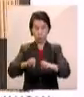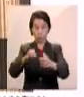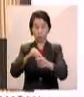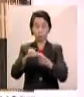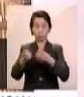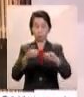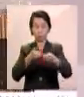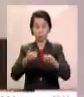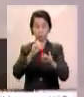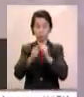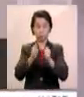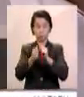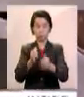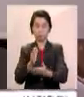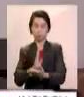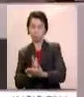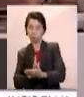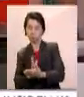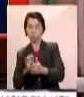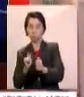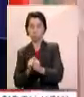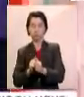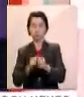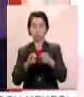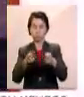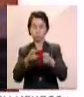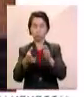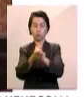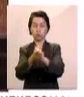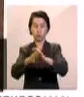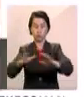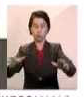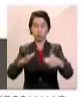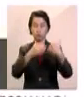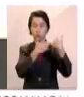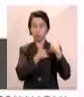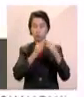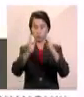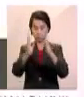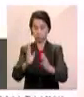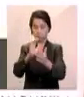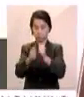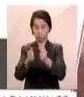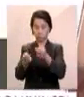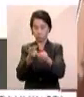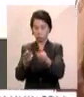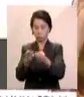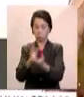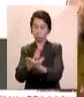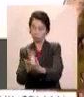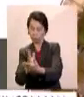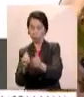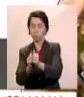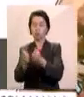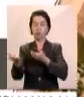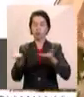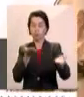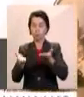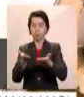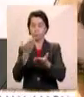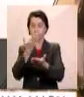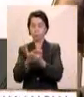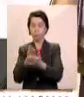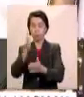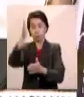disiplin sukan yang disangsi, pengurusan aspek keselamatan, peranan badan sukan dalam urusan sanksi, perkhidmatan dan kebaikan